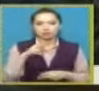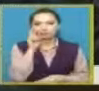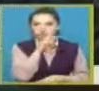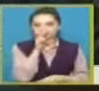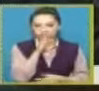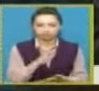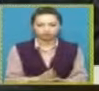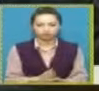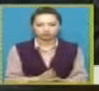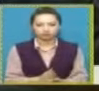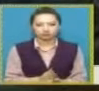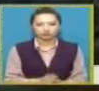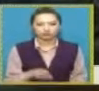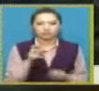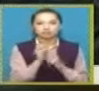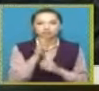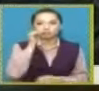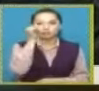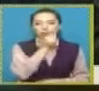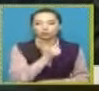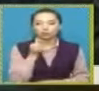негіздерменен 2014 жылы